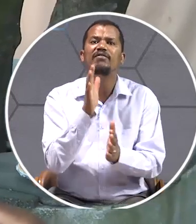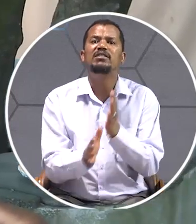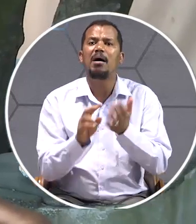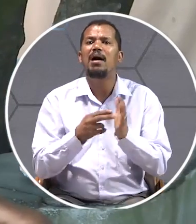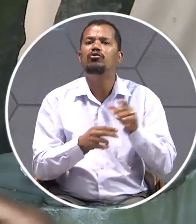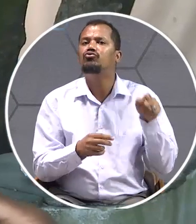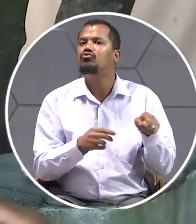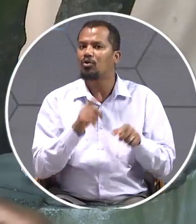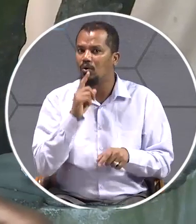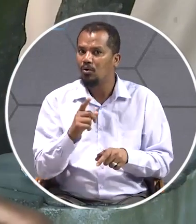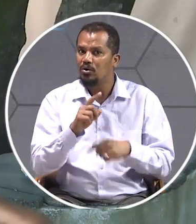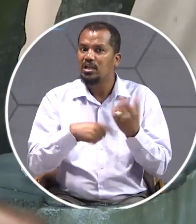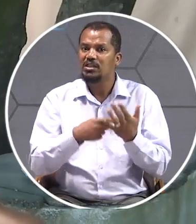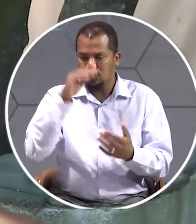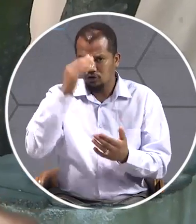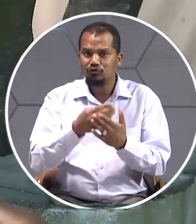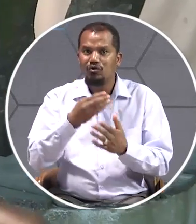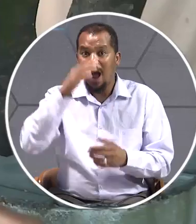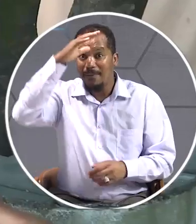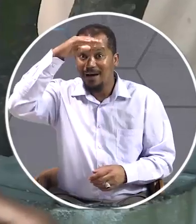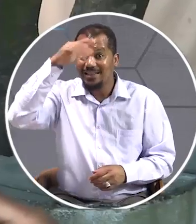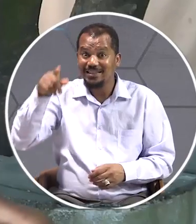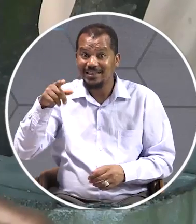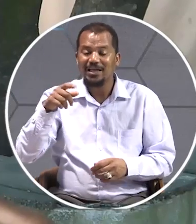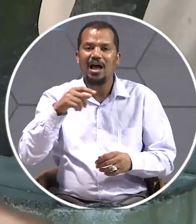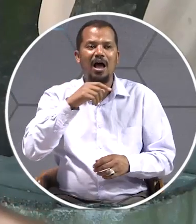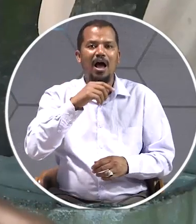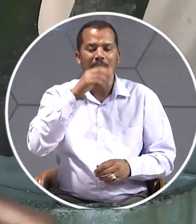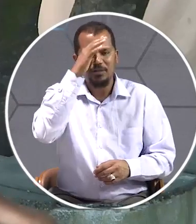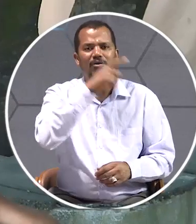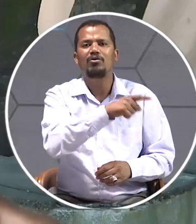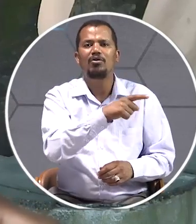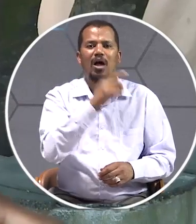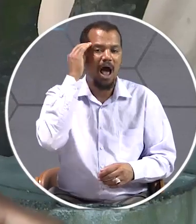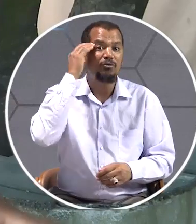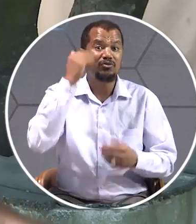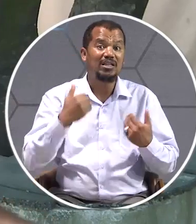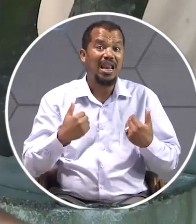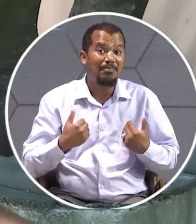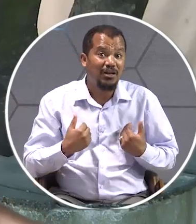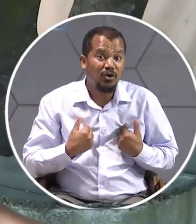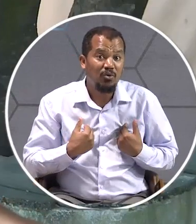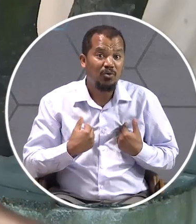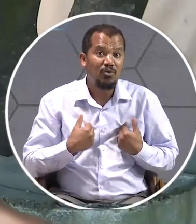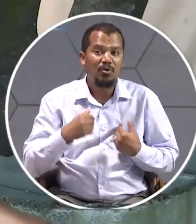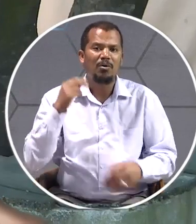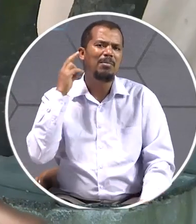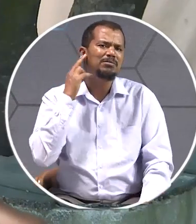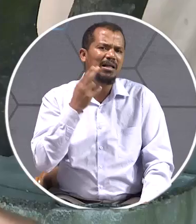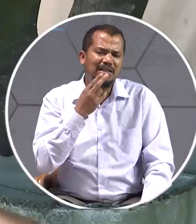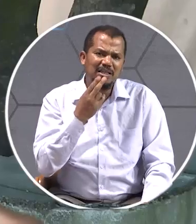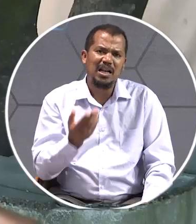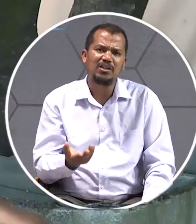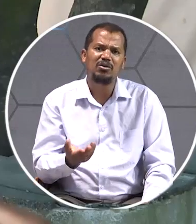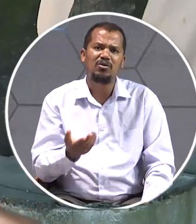የፈጸመባት እሱ ነው ማለት ነው። ስለዚህ የልጇ አባት እሱ ነው ማለት ነው የሚል እንደምታ ላይ ደረሱበታል። እና የአእምሮ እድገት ውስንነት ያለባቸው